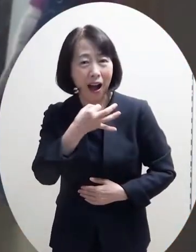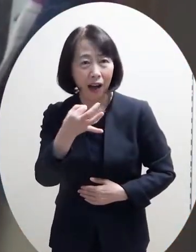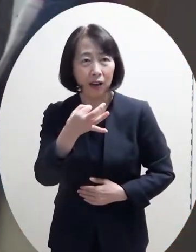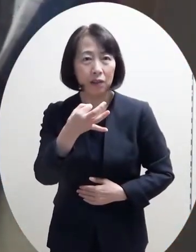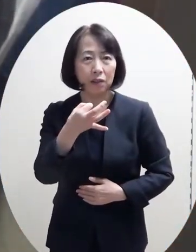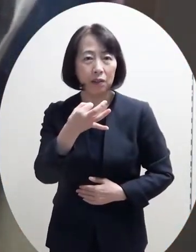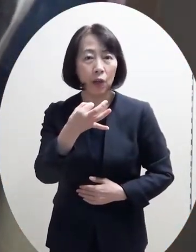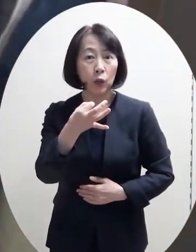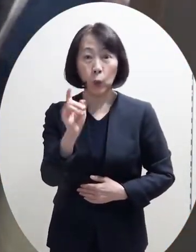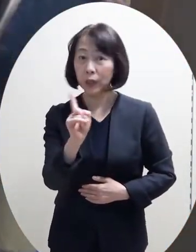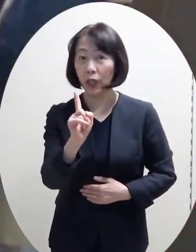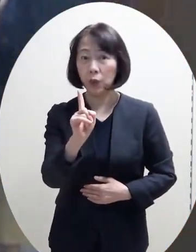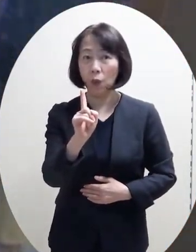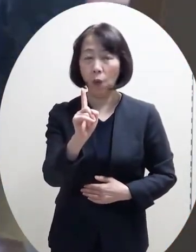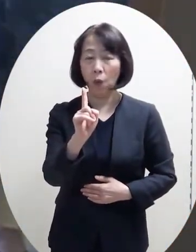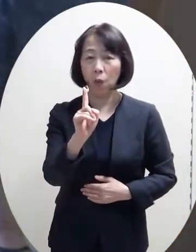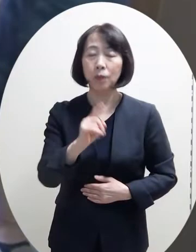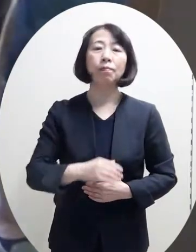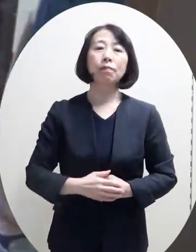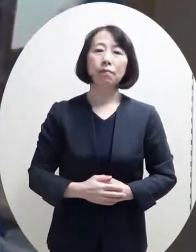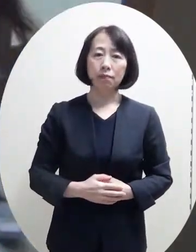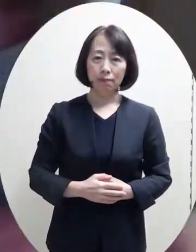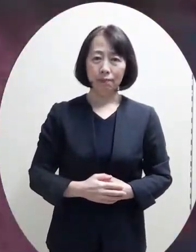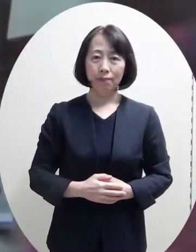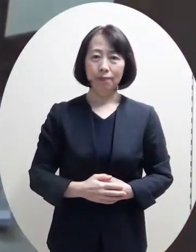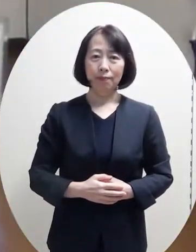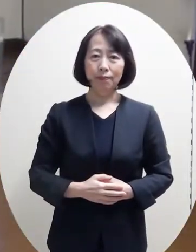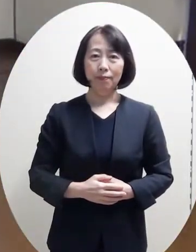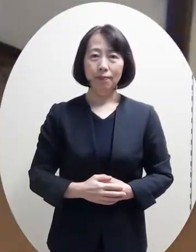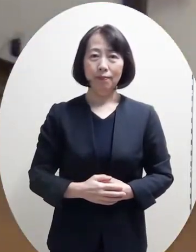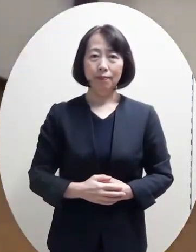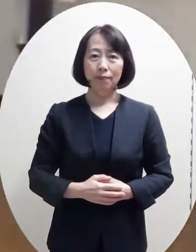あれ、市原さんどうしたの？入るわよ。